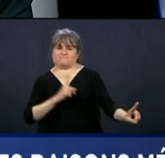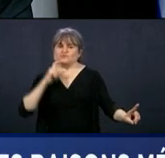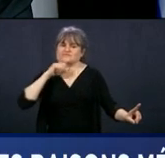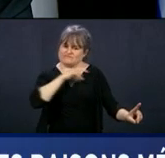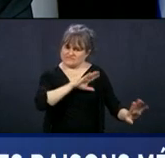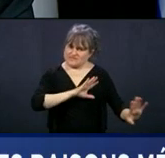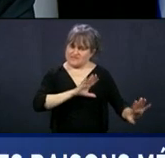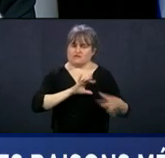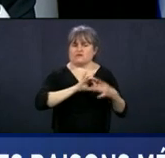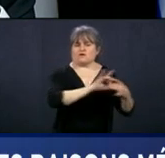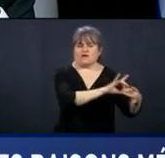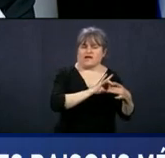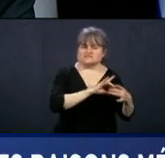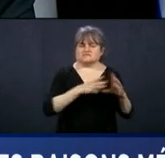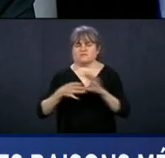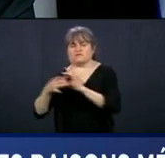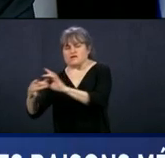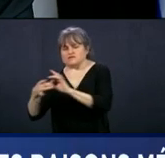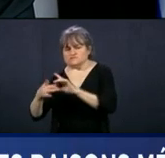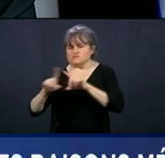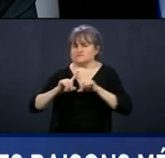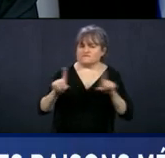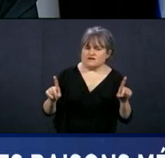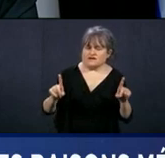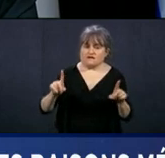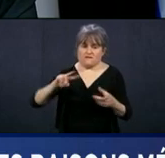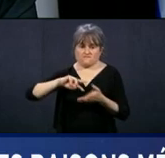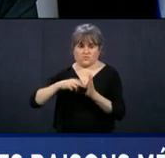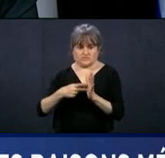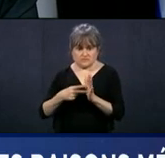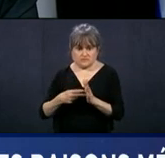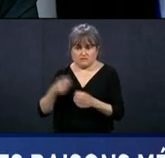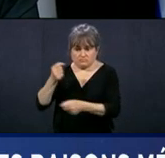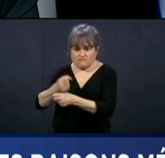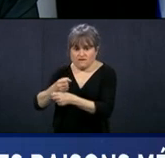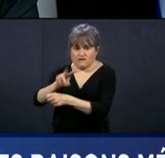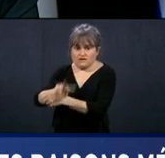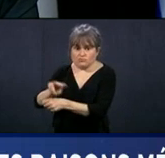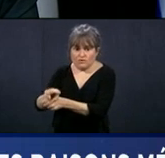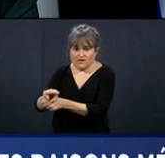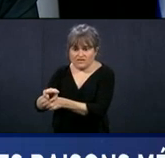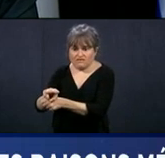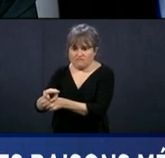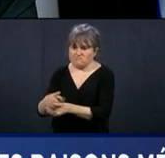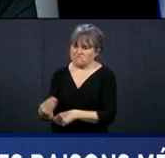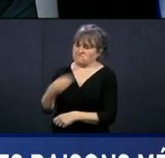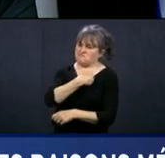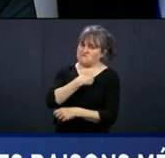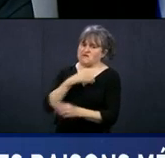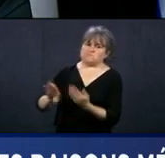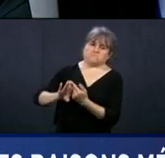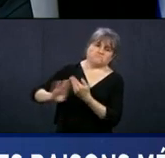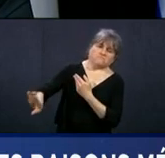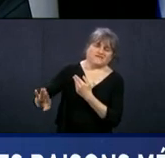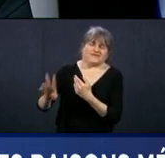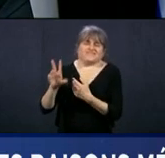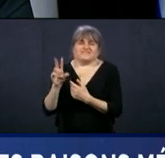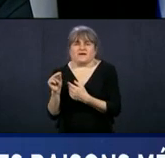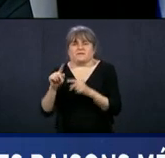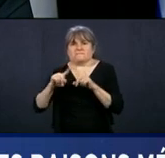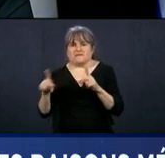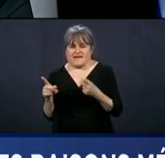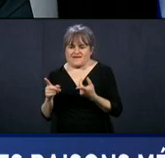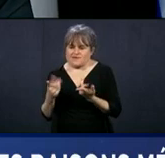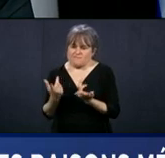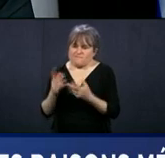de relation. Je ne veux pas dire que les gens, quand ils sont en milieu de garderie, ils n'ont pas une bonne relation avec les enfants, mais ce n'est pas leurs petits-enfants. Et donc,